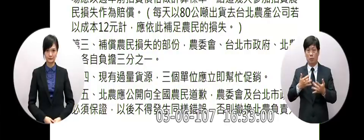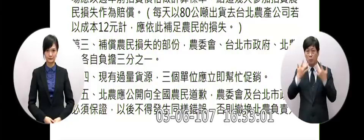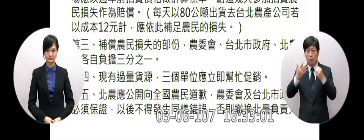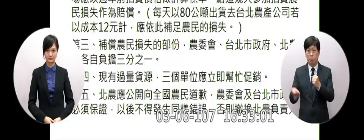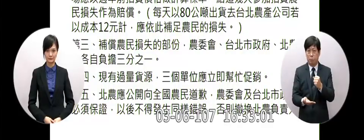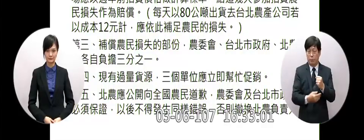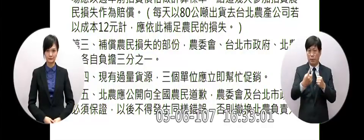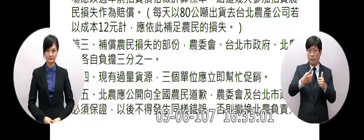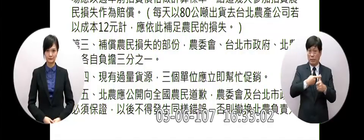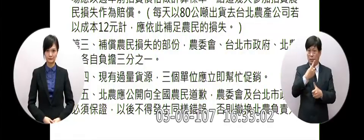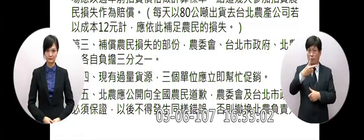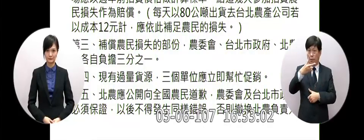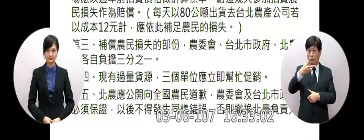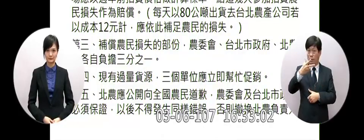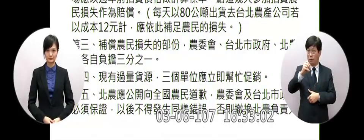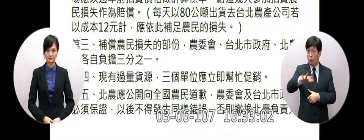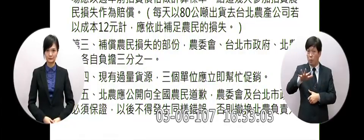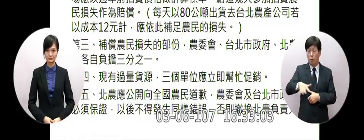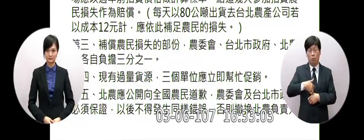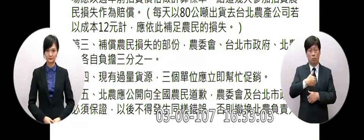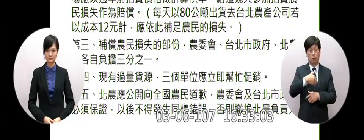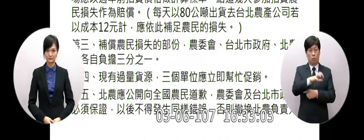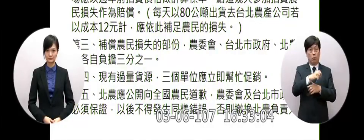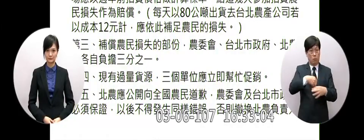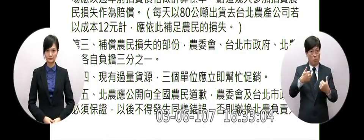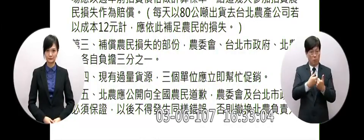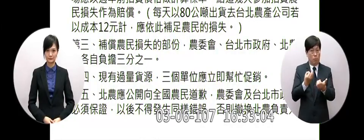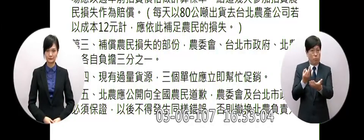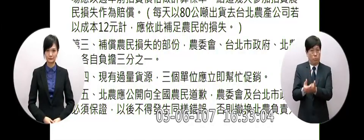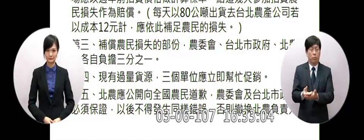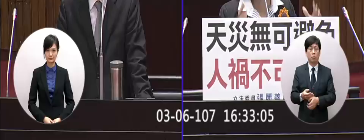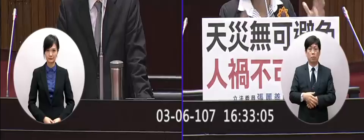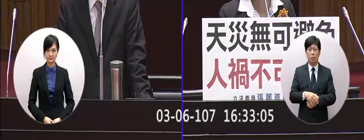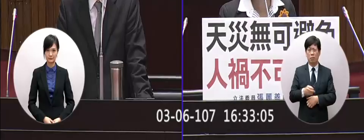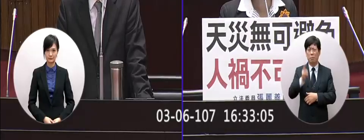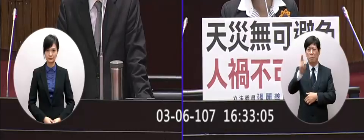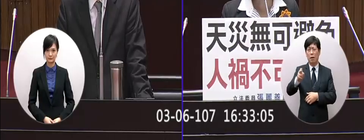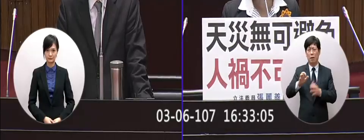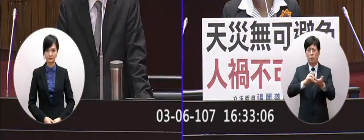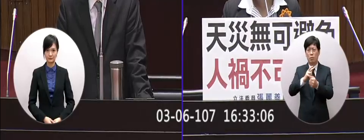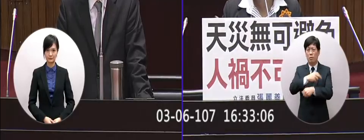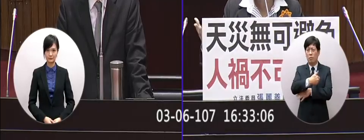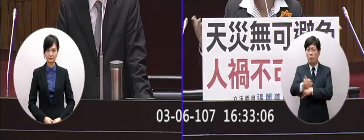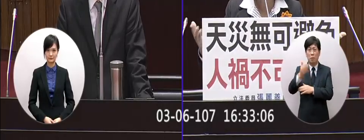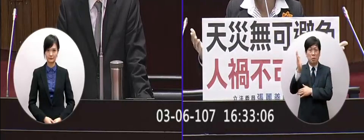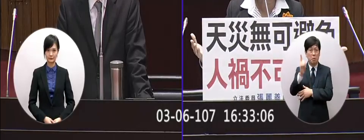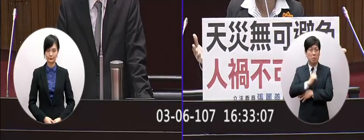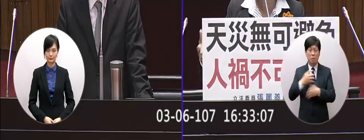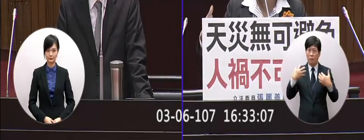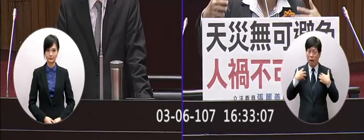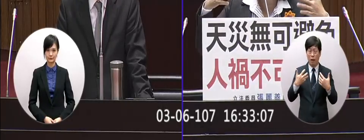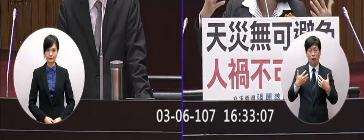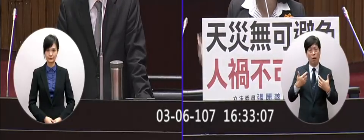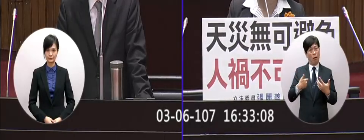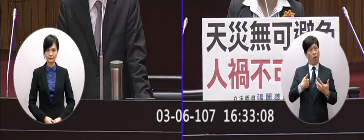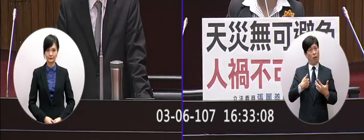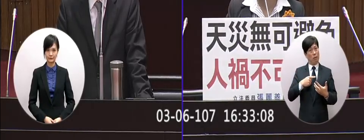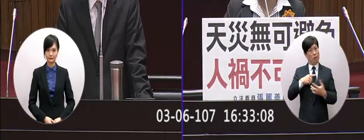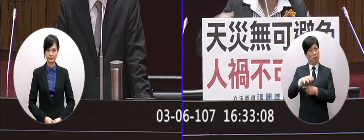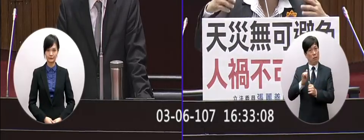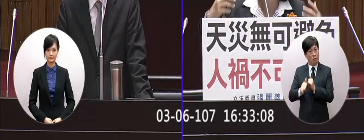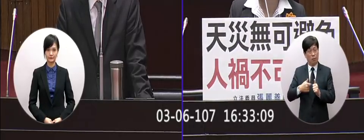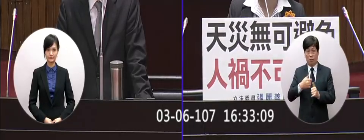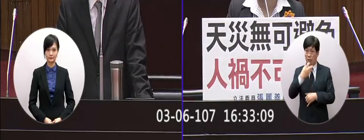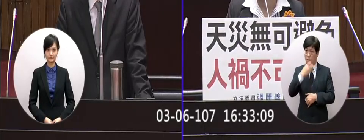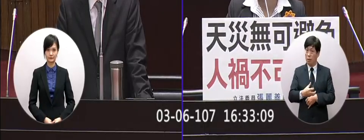一甲地75000，农委会赔偿，这不可能让云林县政府，怎么有可能说我们的农